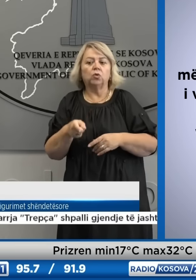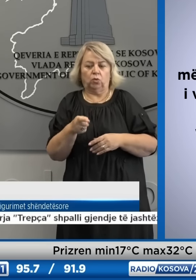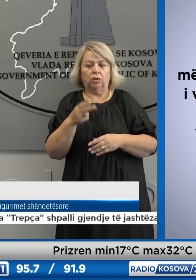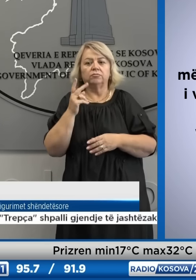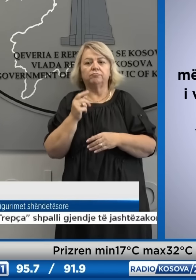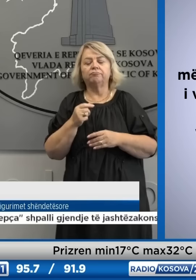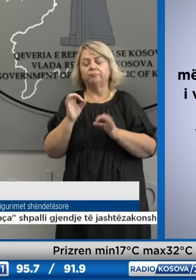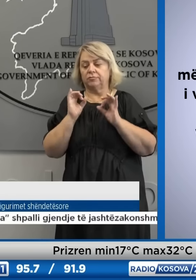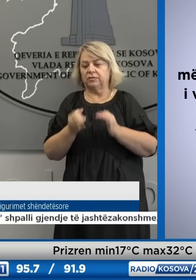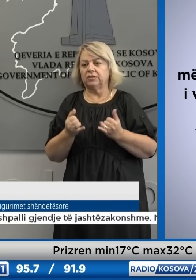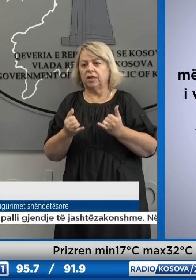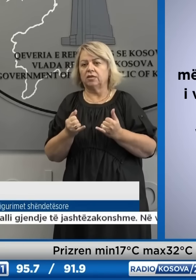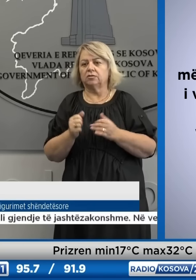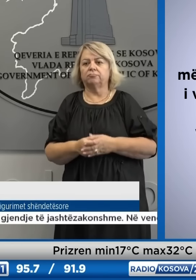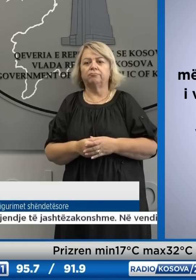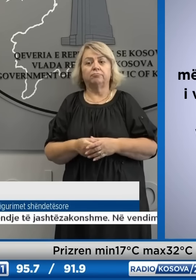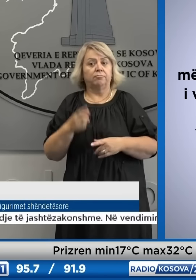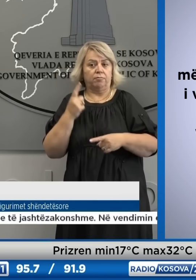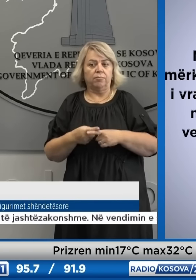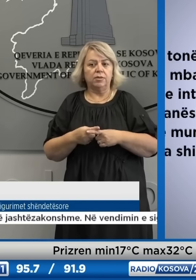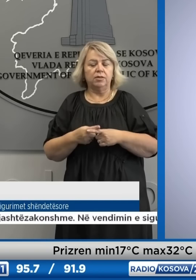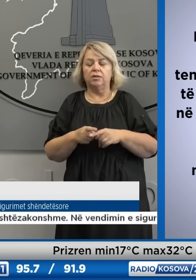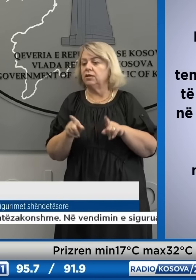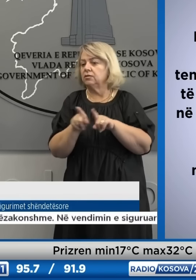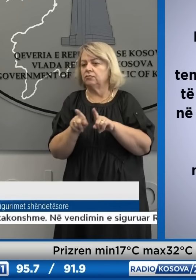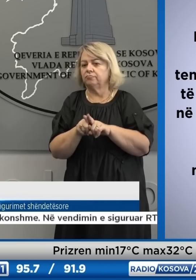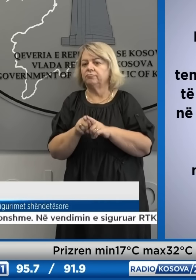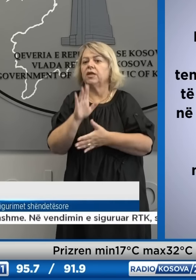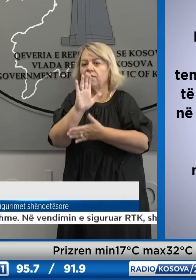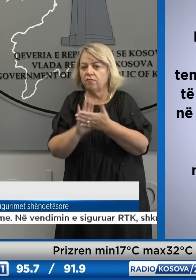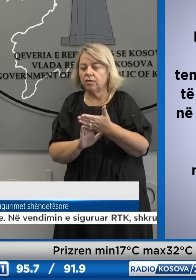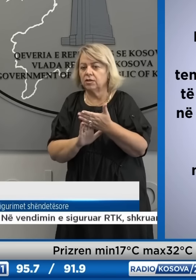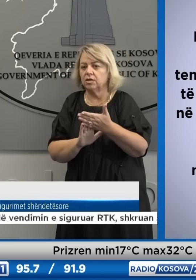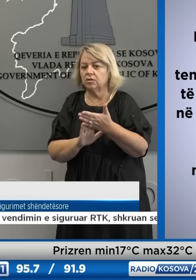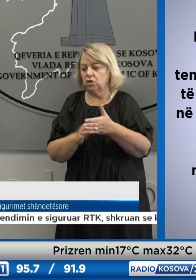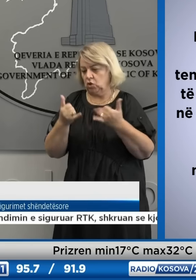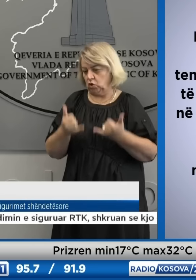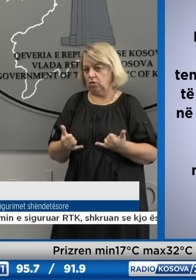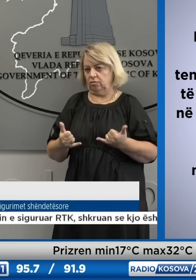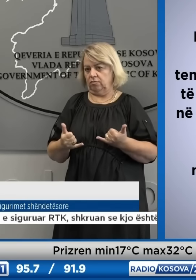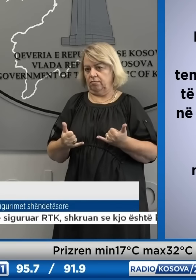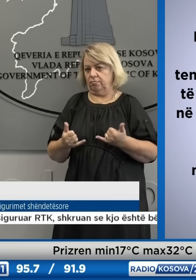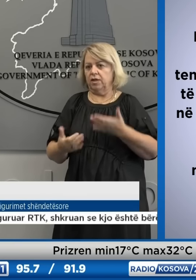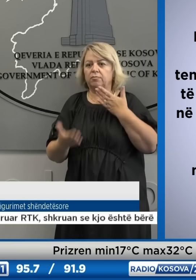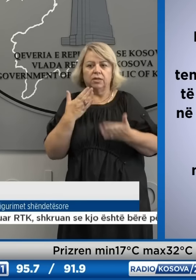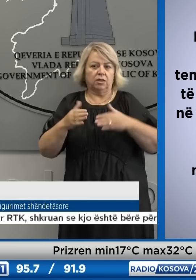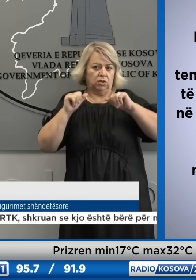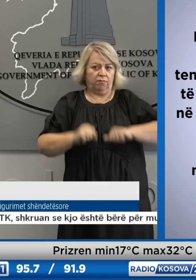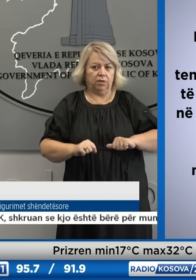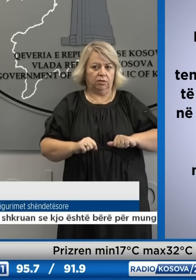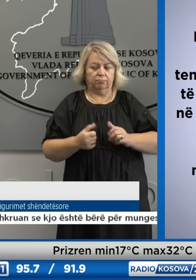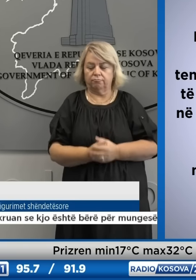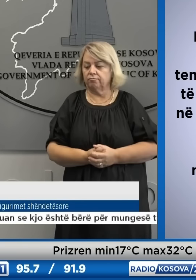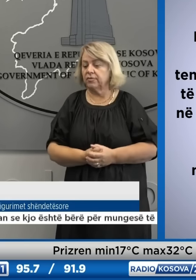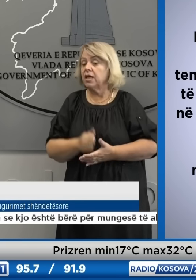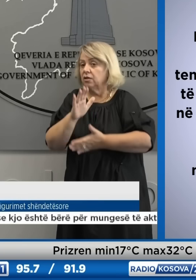është një proces tashmë i pakthyeshëm dhe si tillë po e nisim nga sot, nga mbledhja e qeverisë. Me